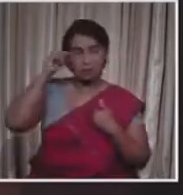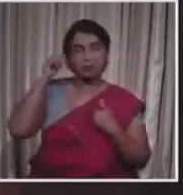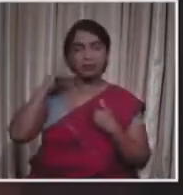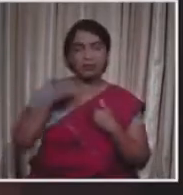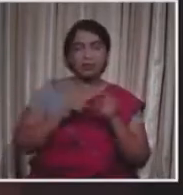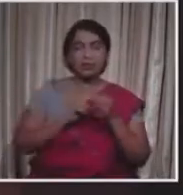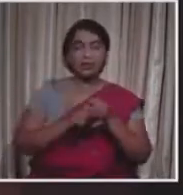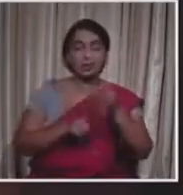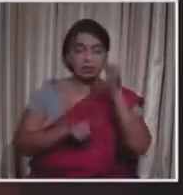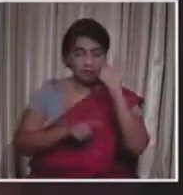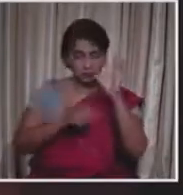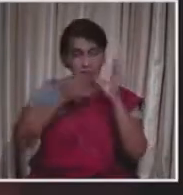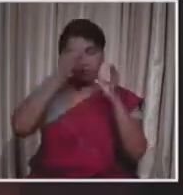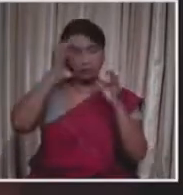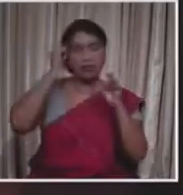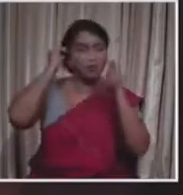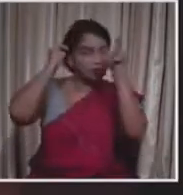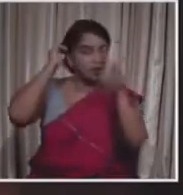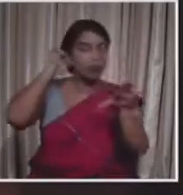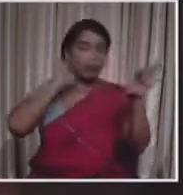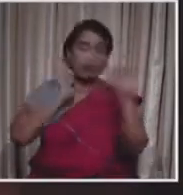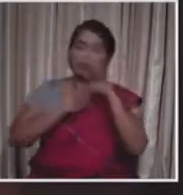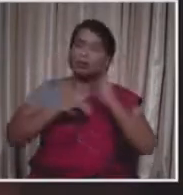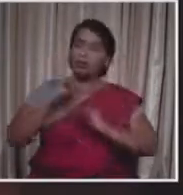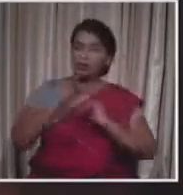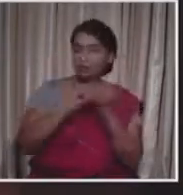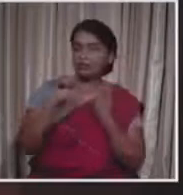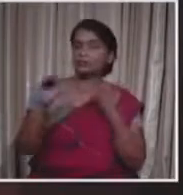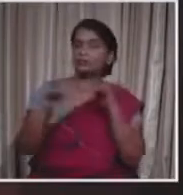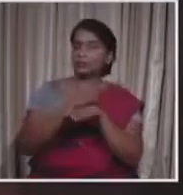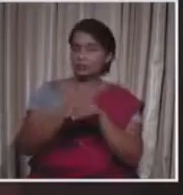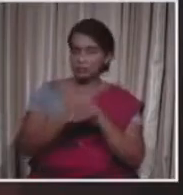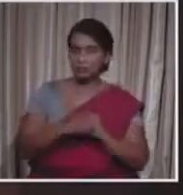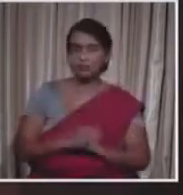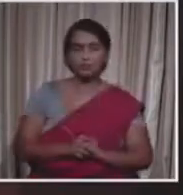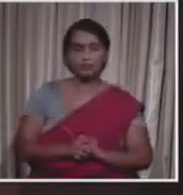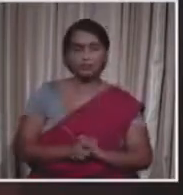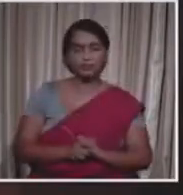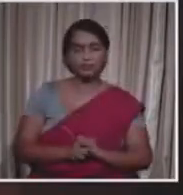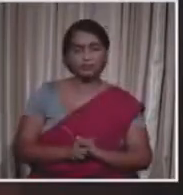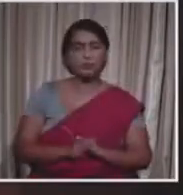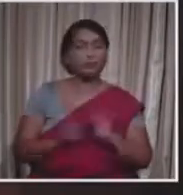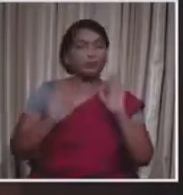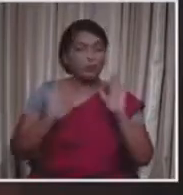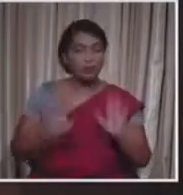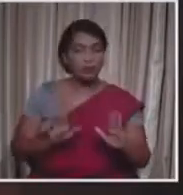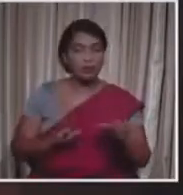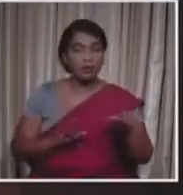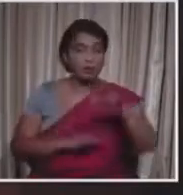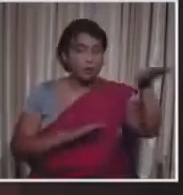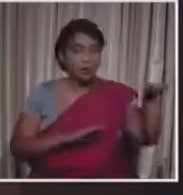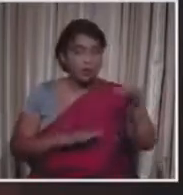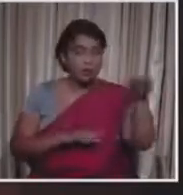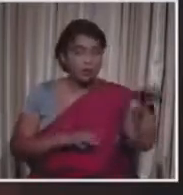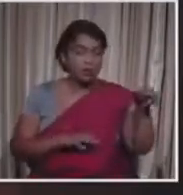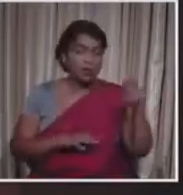මේ ජනාධිපති වරේක් තෝරන ක්‍රියාවලියට සහභාගී වුණා නමුත් මහ පොළොවේ යථාර්ථය